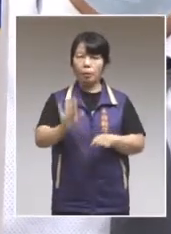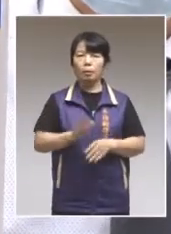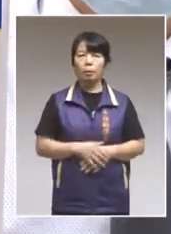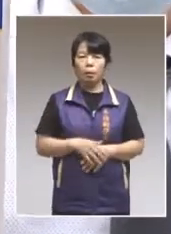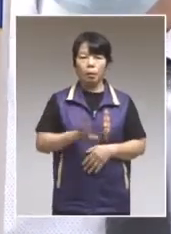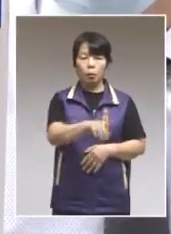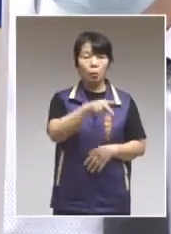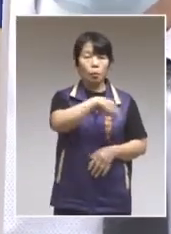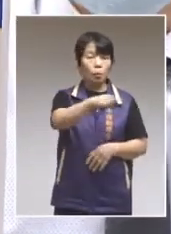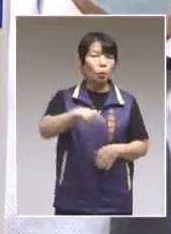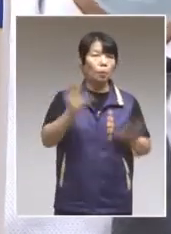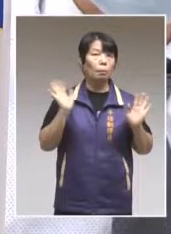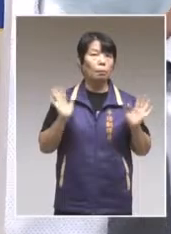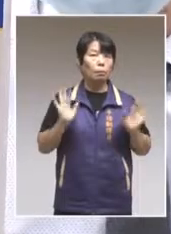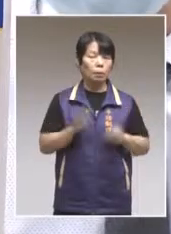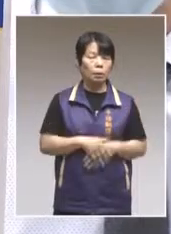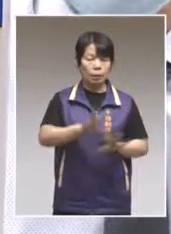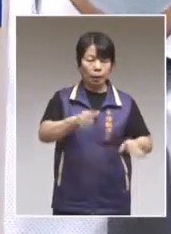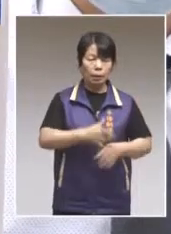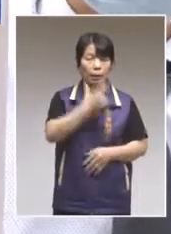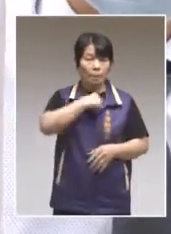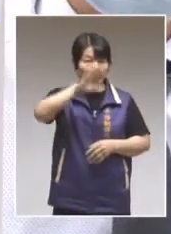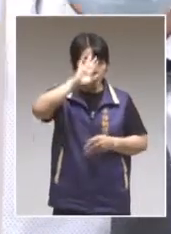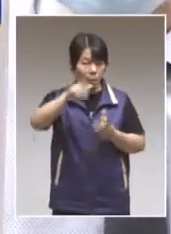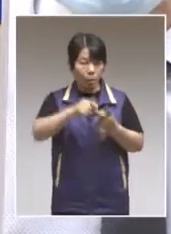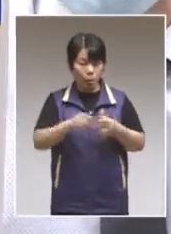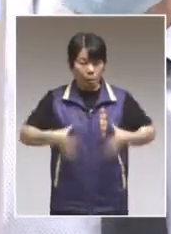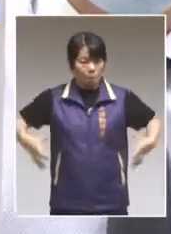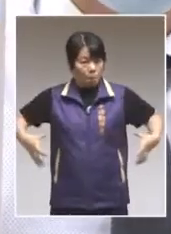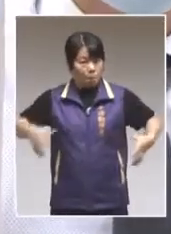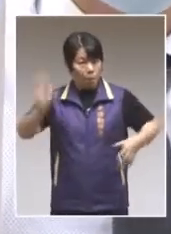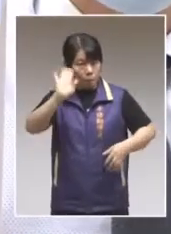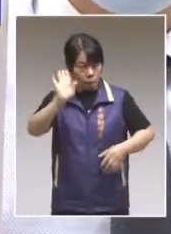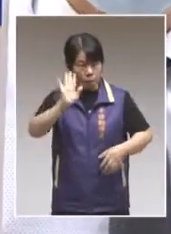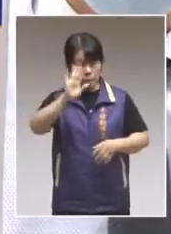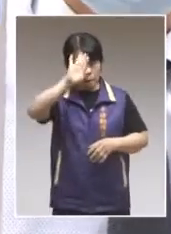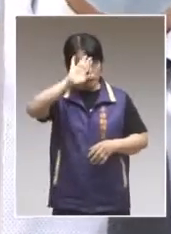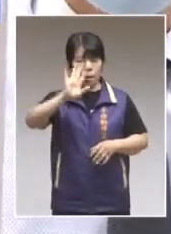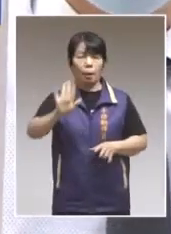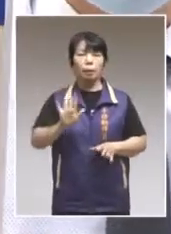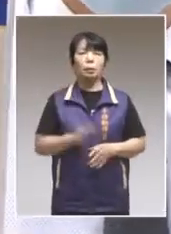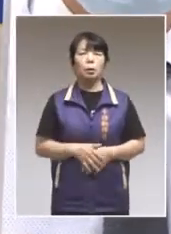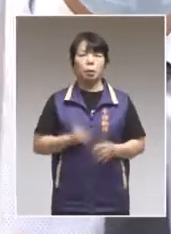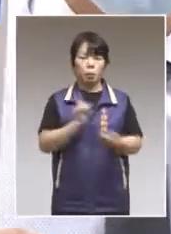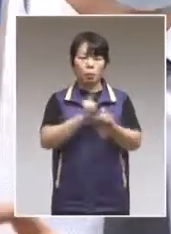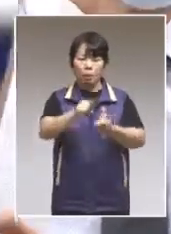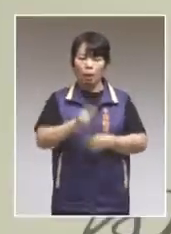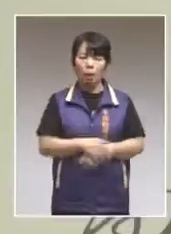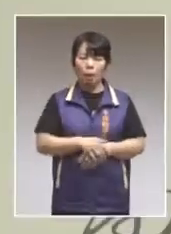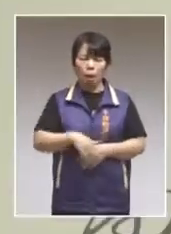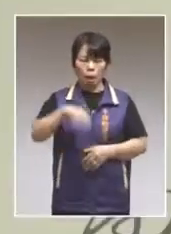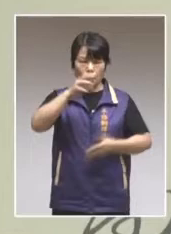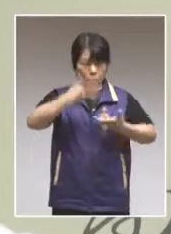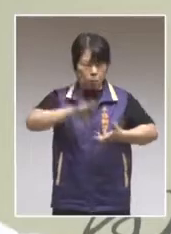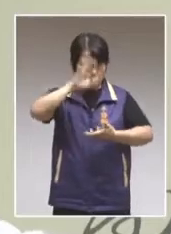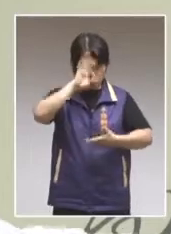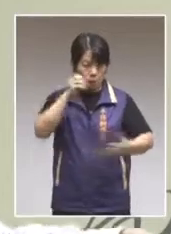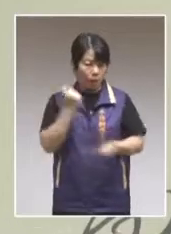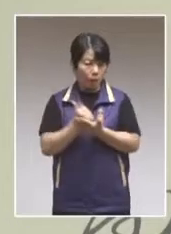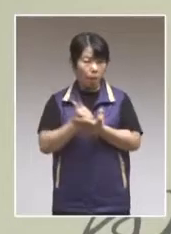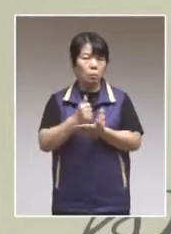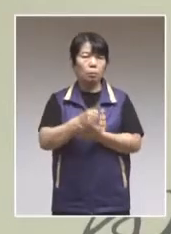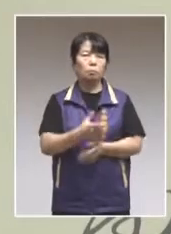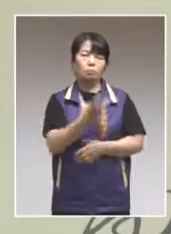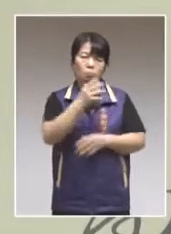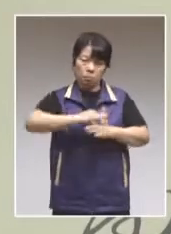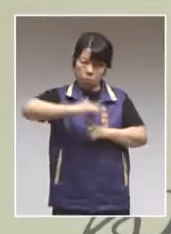要管胃，他如果是一个糖尿病，他是一个肥胖的孩子，那当然他得到重症的风险会比较高。那所以说